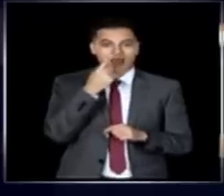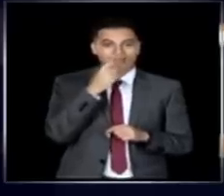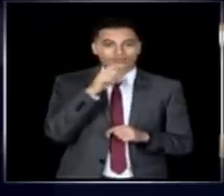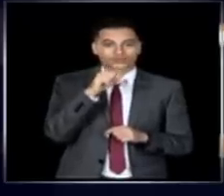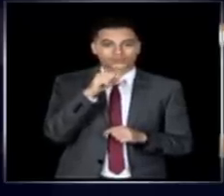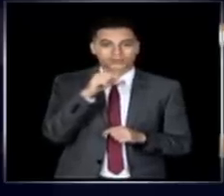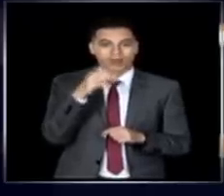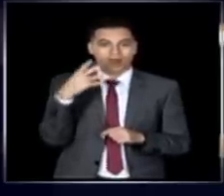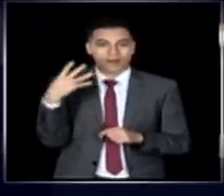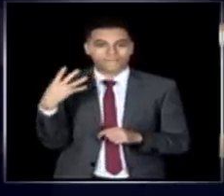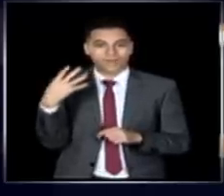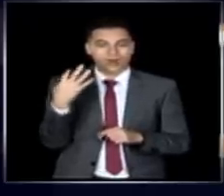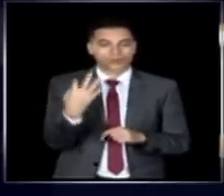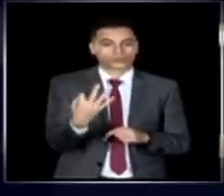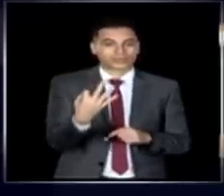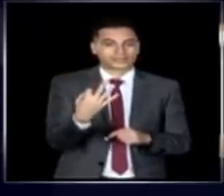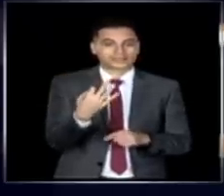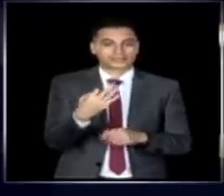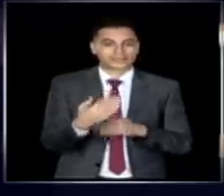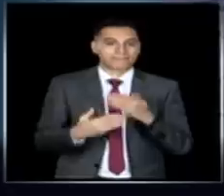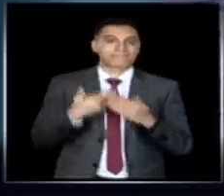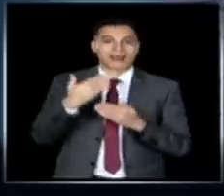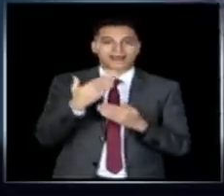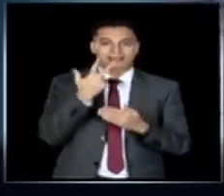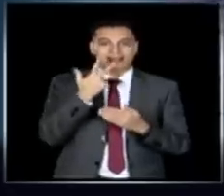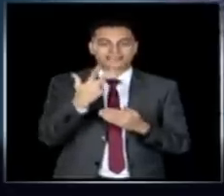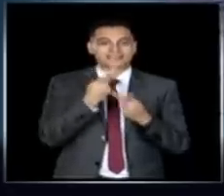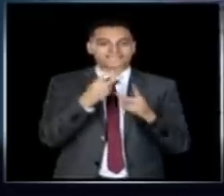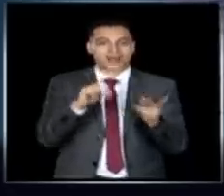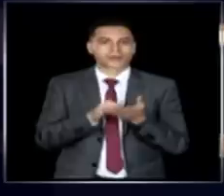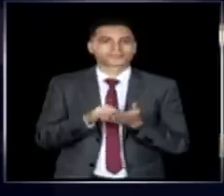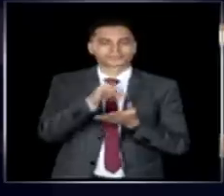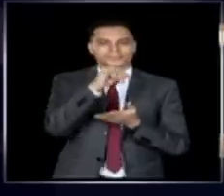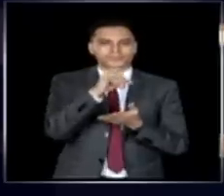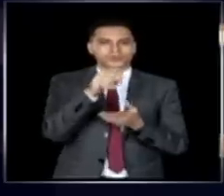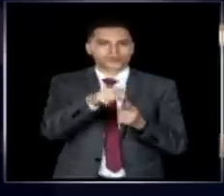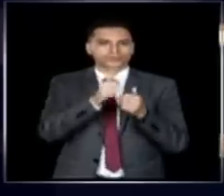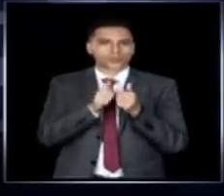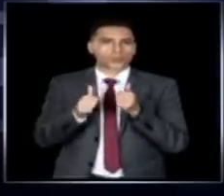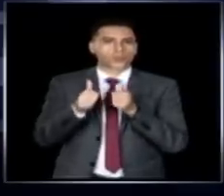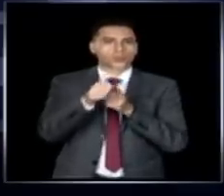1934 ودخلت الخدمة بعدها ب3 سنين. سرعتها القصوى